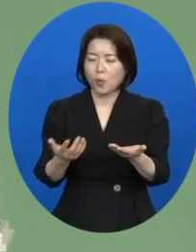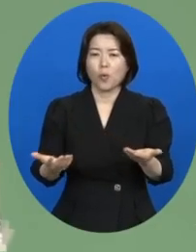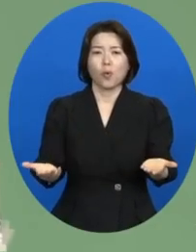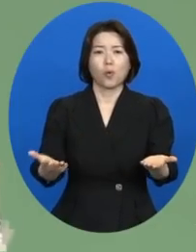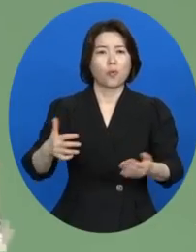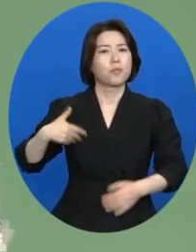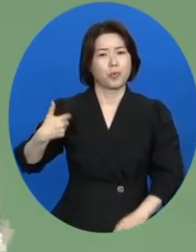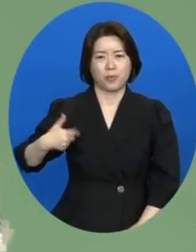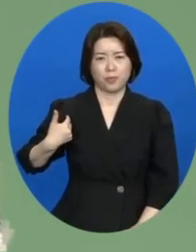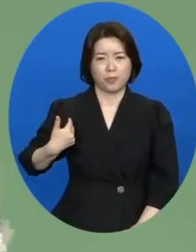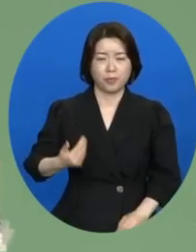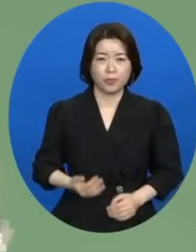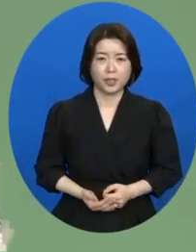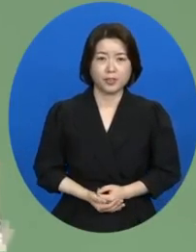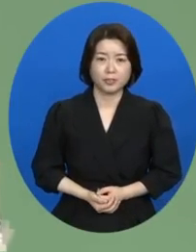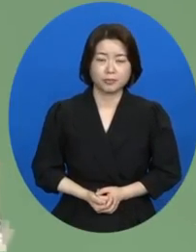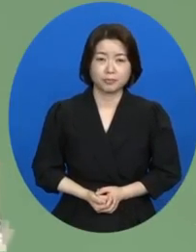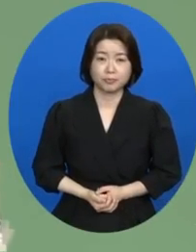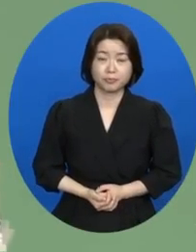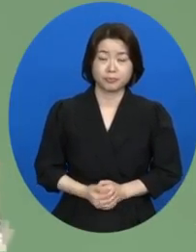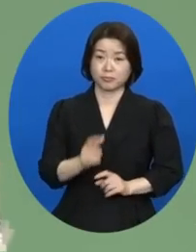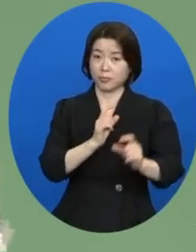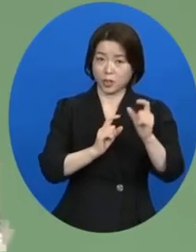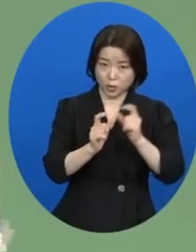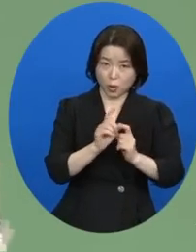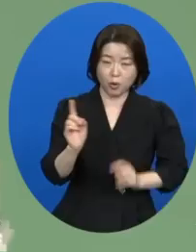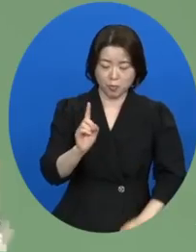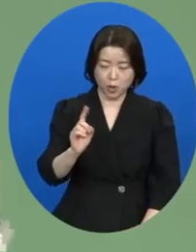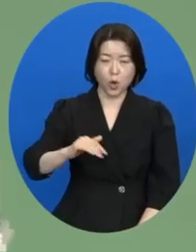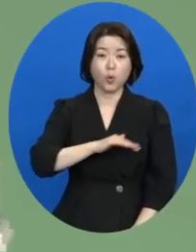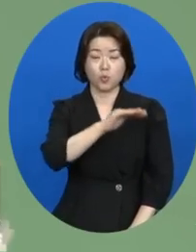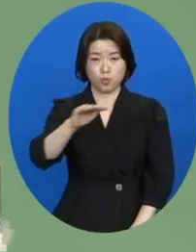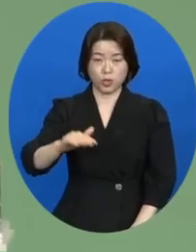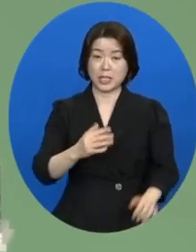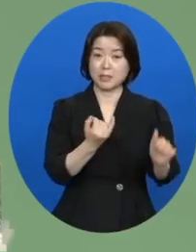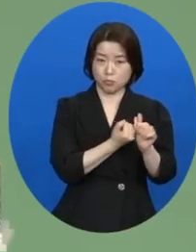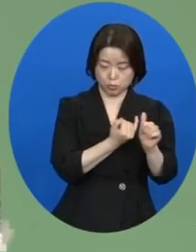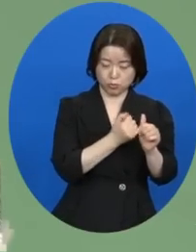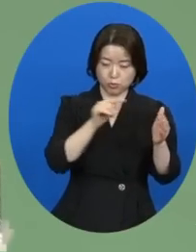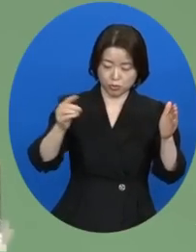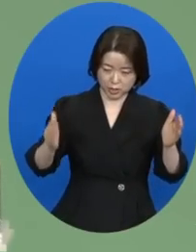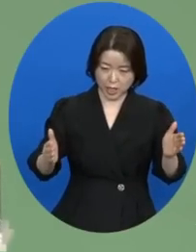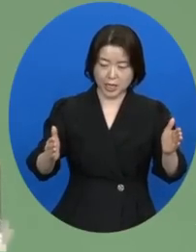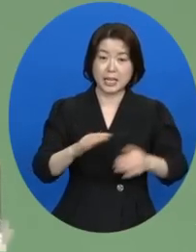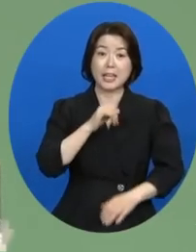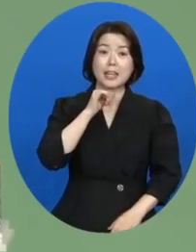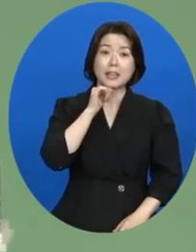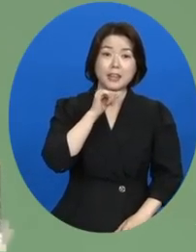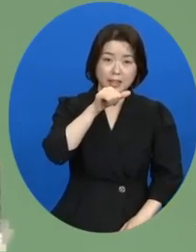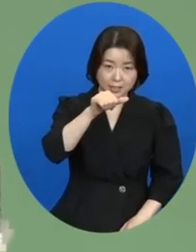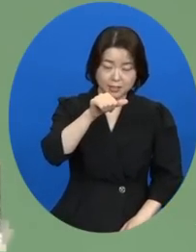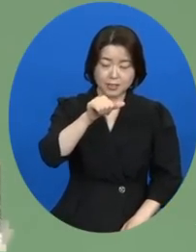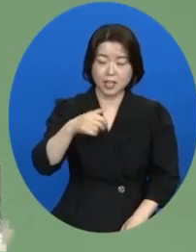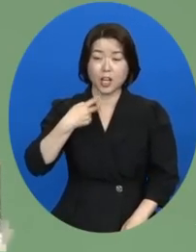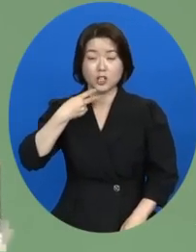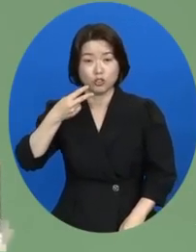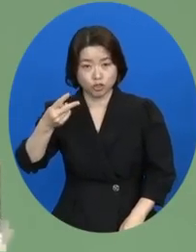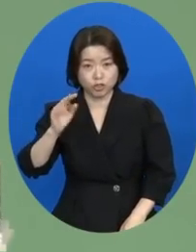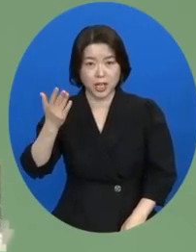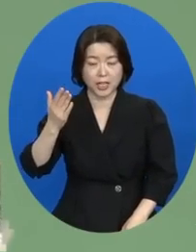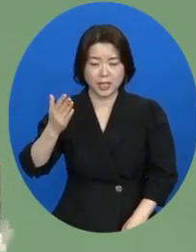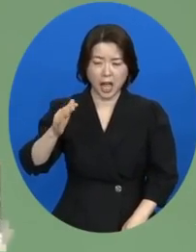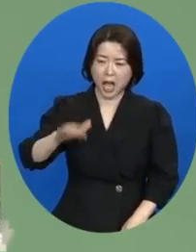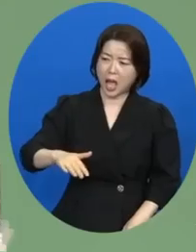할지도 몰랐습니다. 더구나 저희에겐 5살 그리고 2살 된